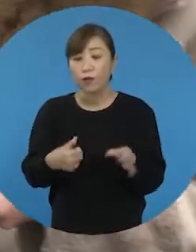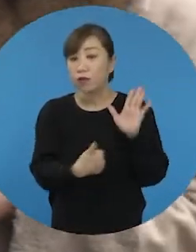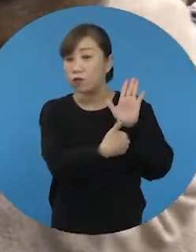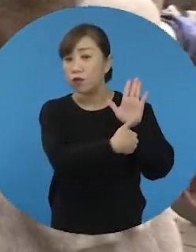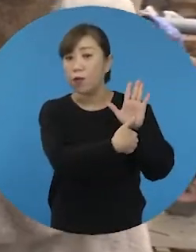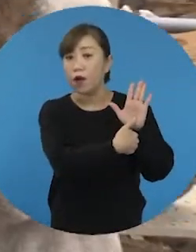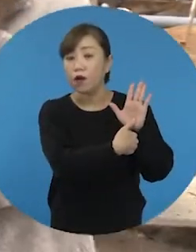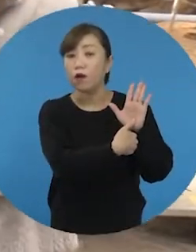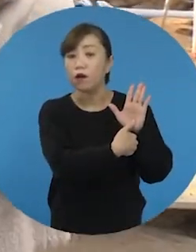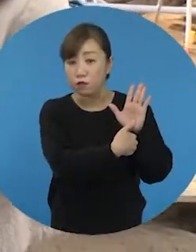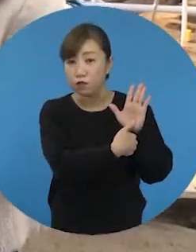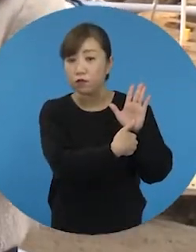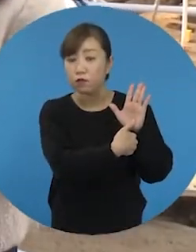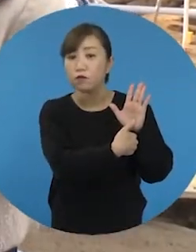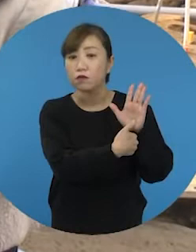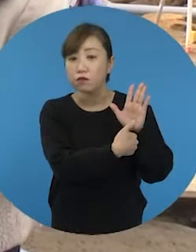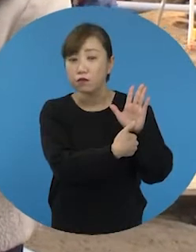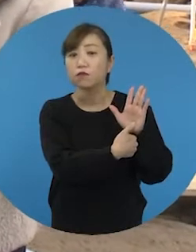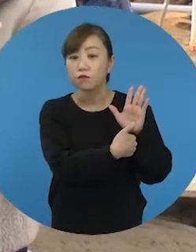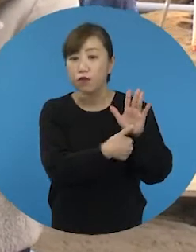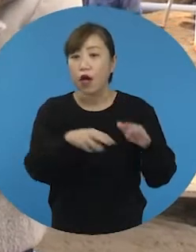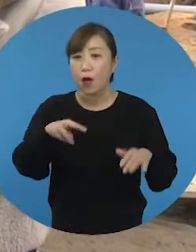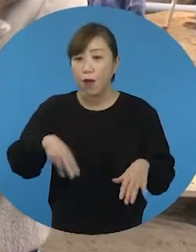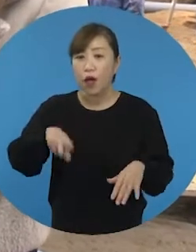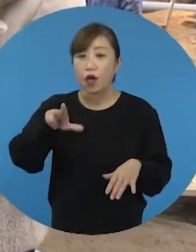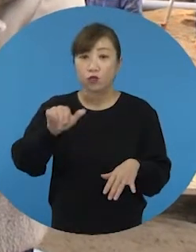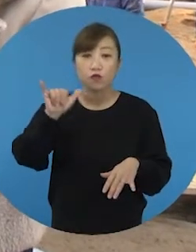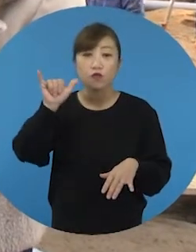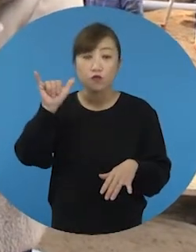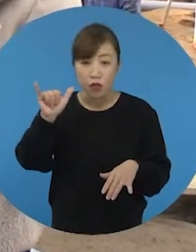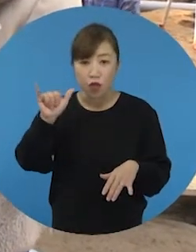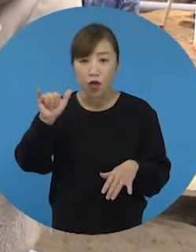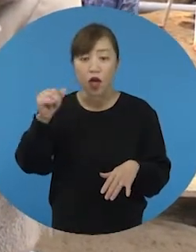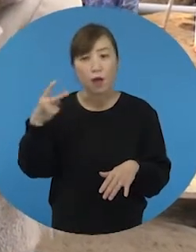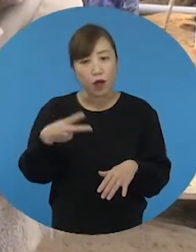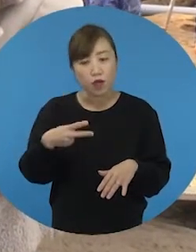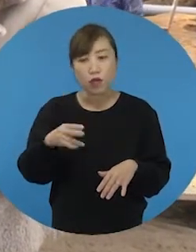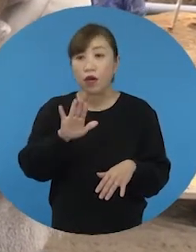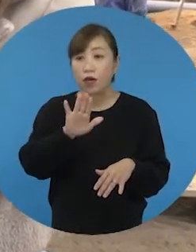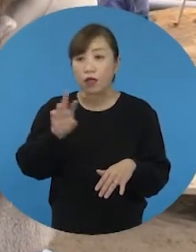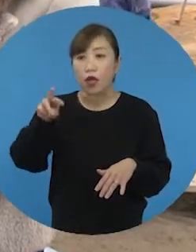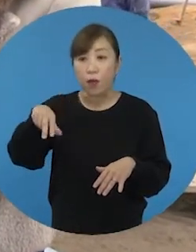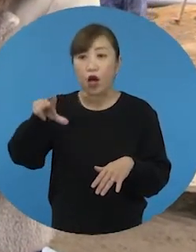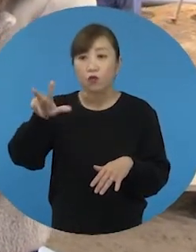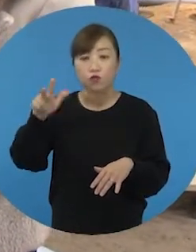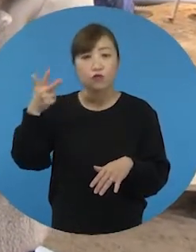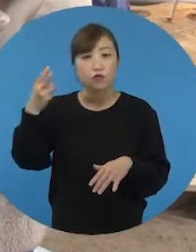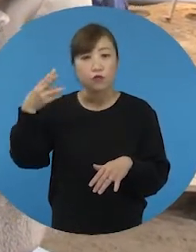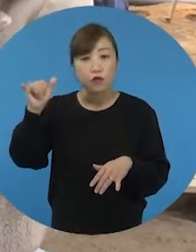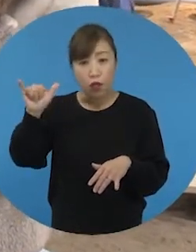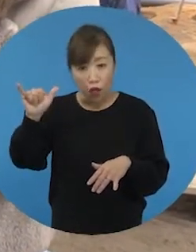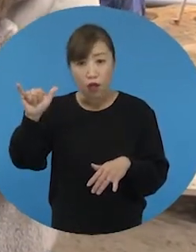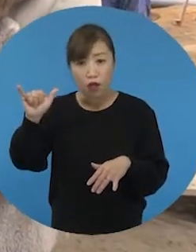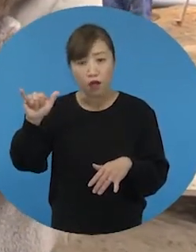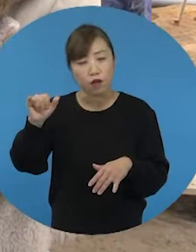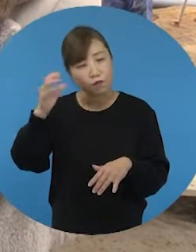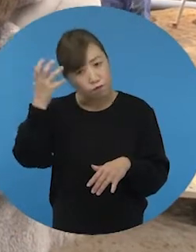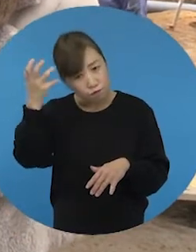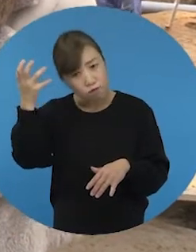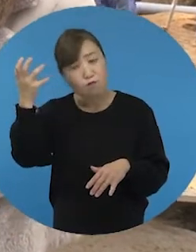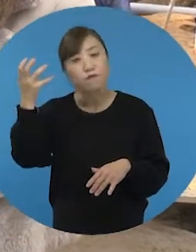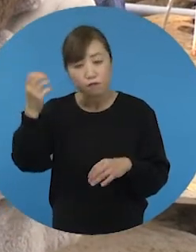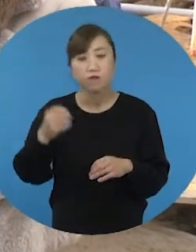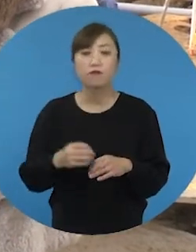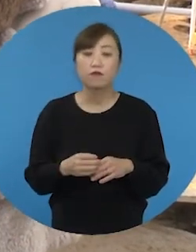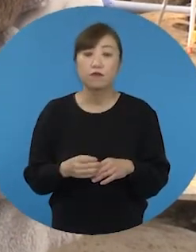ています。丸屋さん、もしくは出丸屋さんというお店のものだというふうに考えられていますが、こう